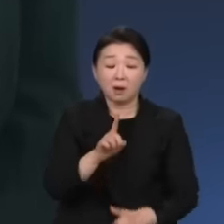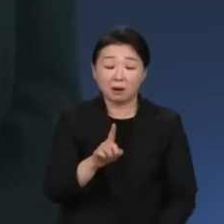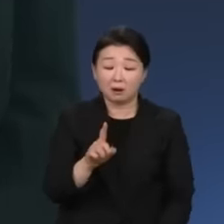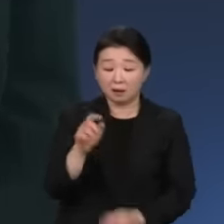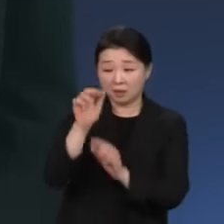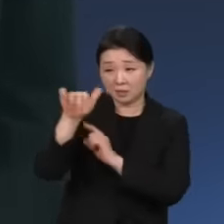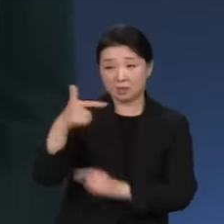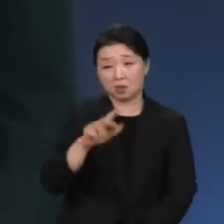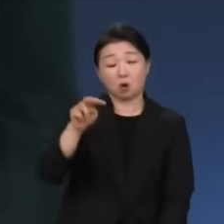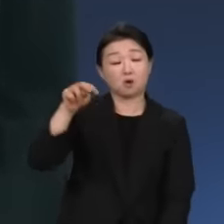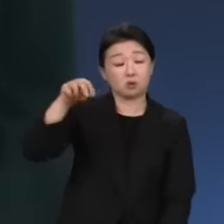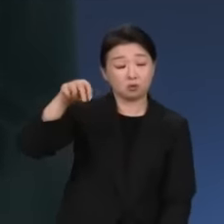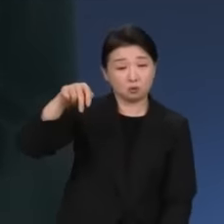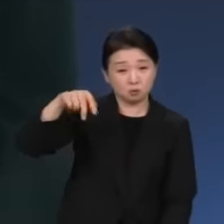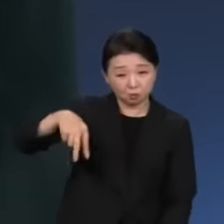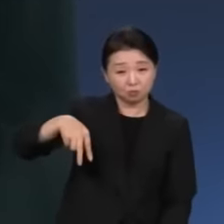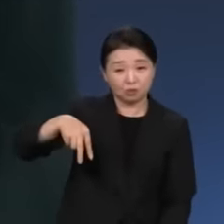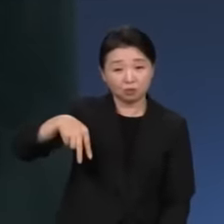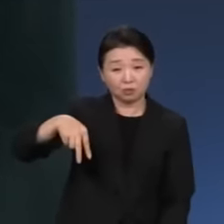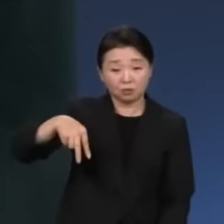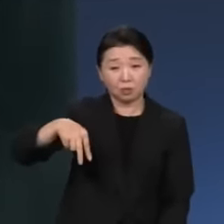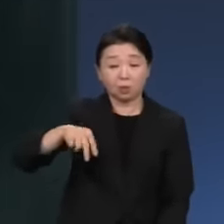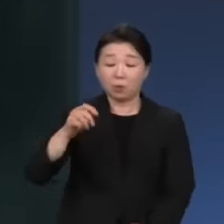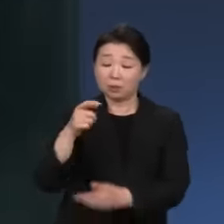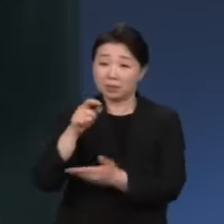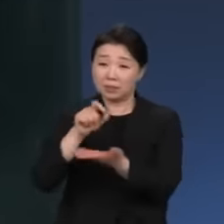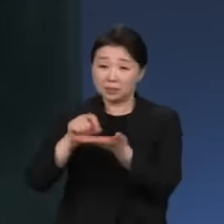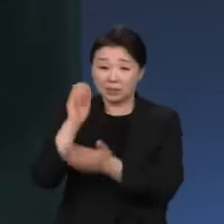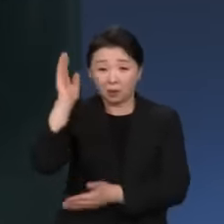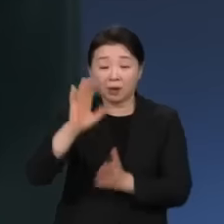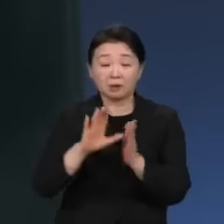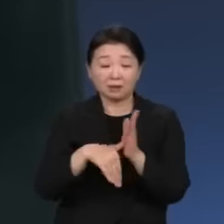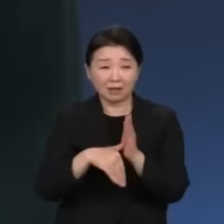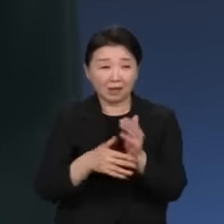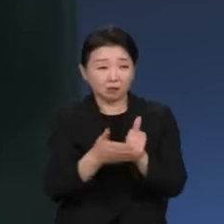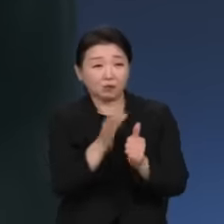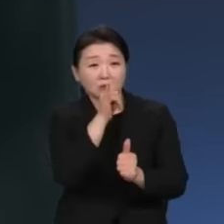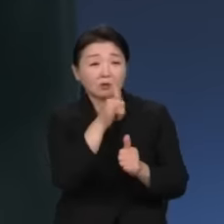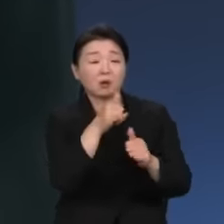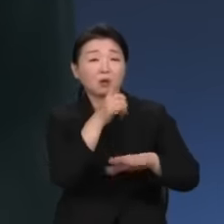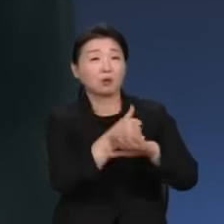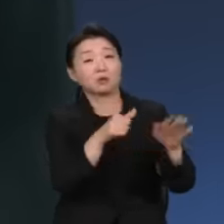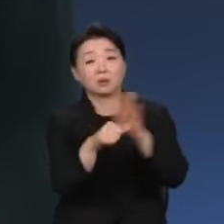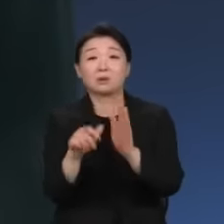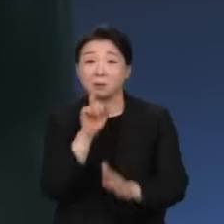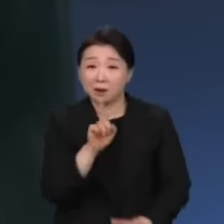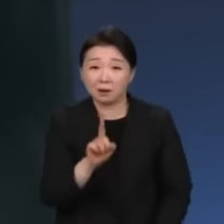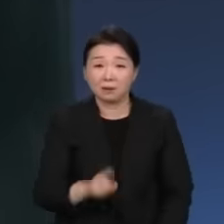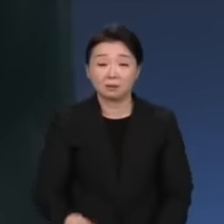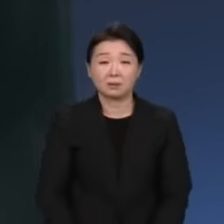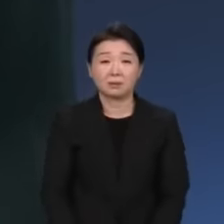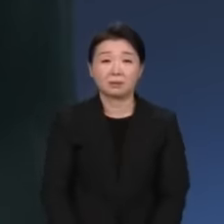오늘 기자회견에서 실제 자신이 추천한 인사가 있었는데 받아들여지지 않았다는 사실도 공개했다고요?